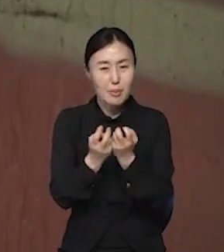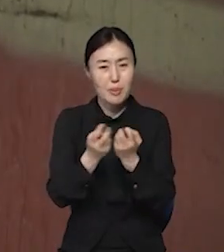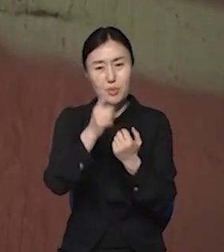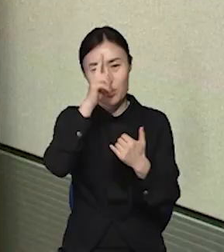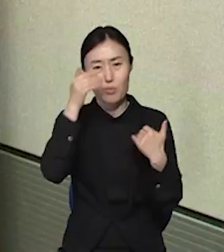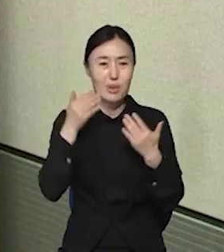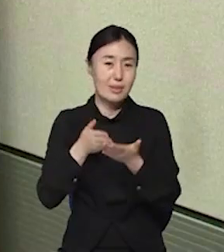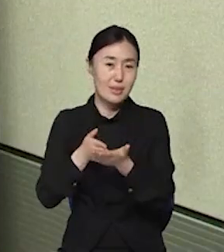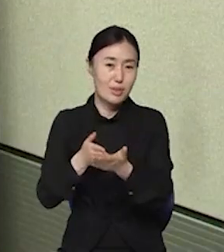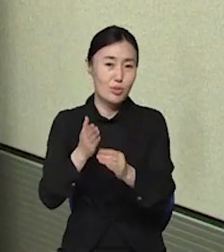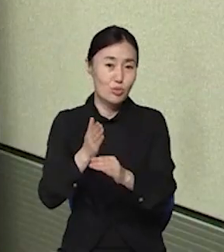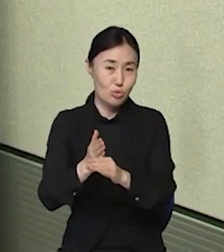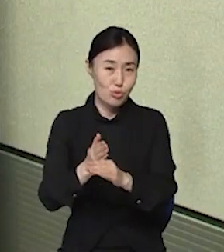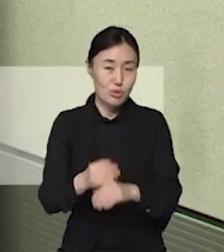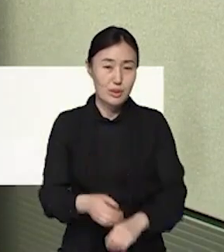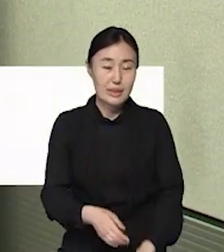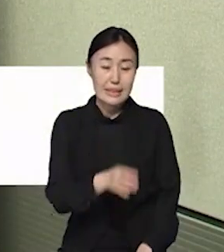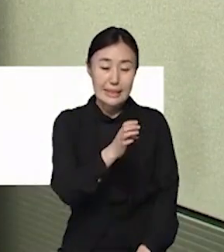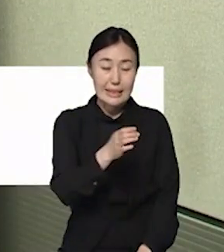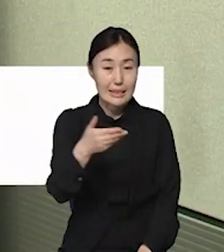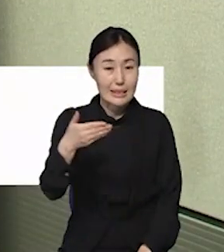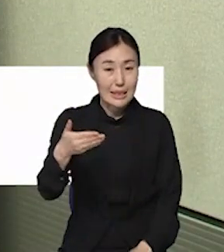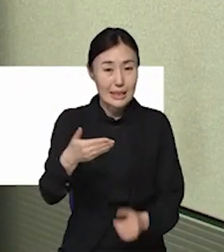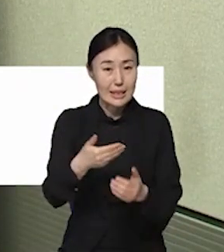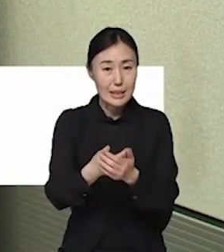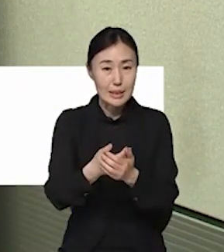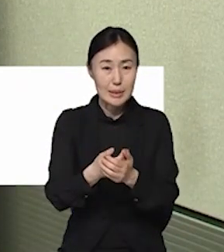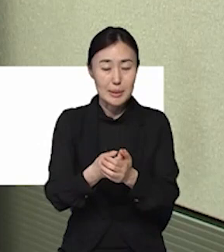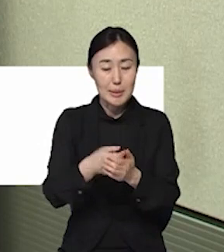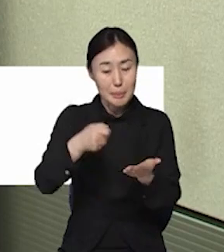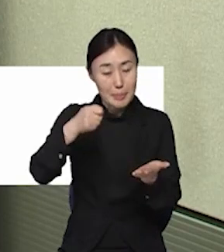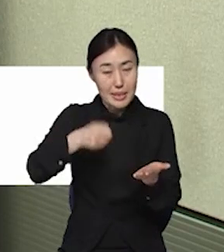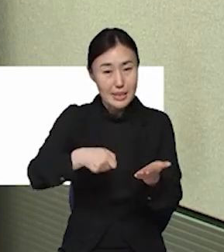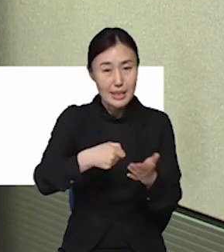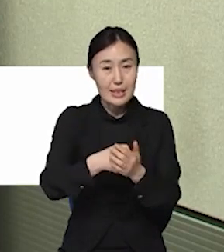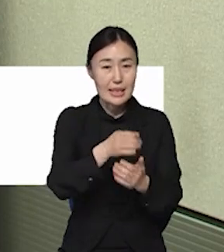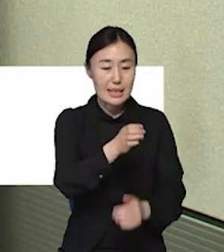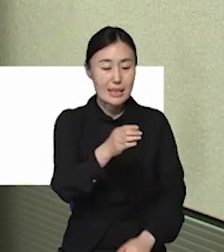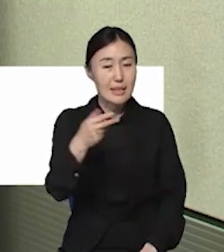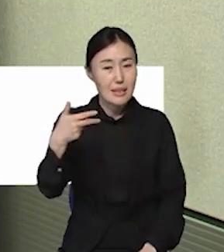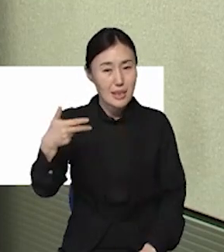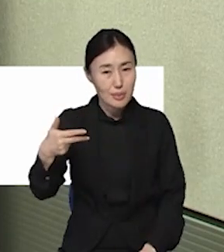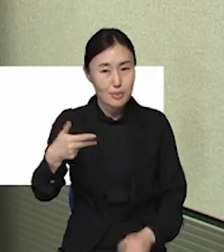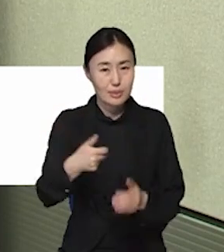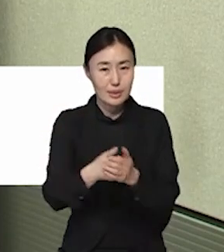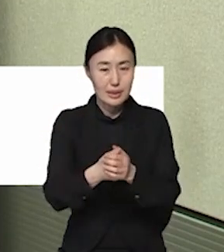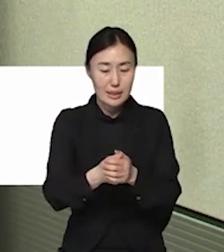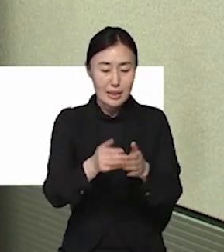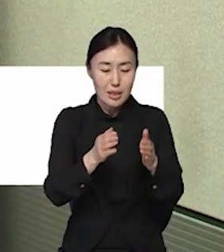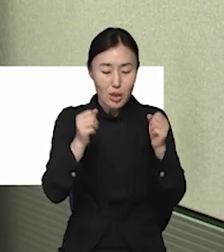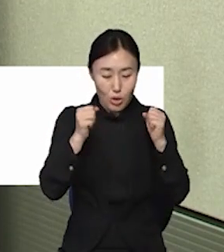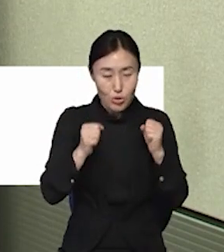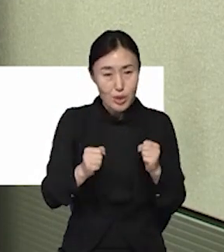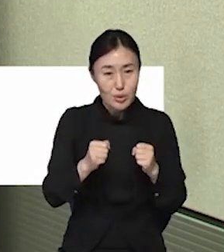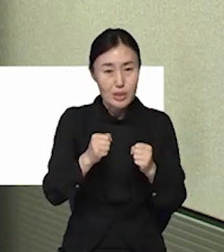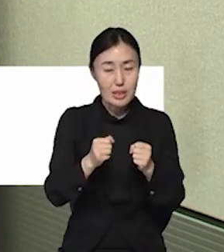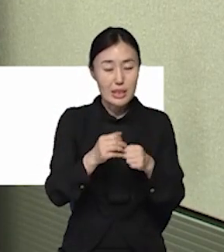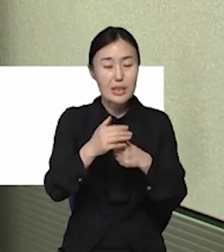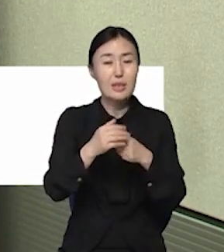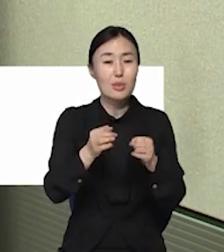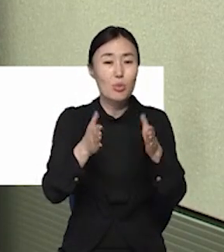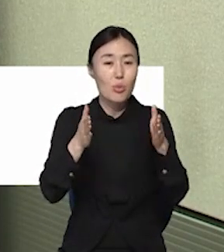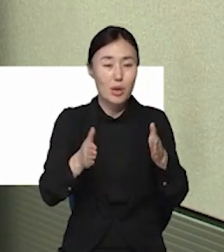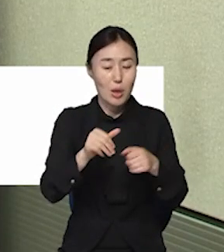있습니다. E9 비자를 E7 비자로 원활히 전환할 수 있는 기간을 5년 또는